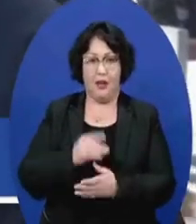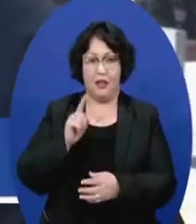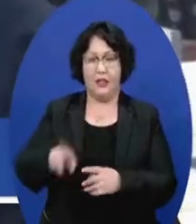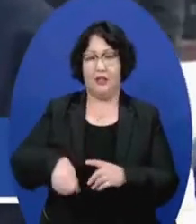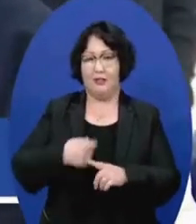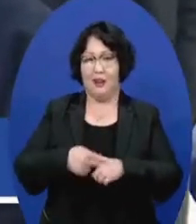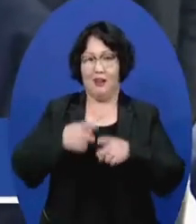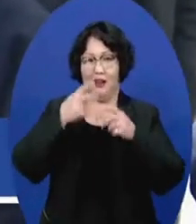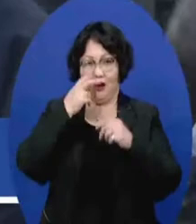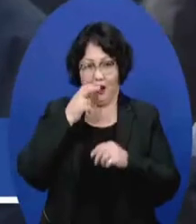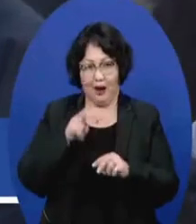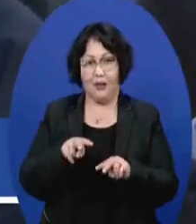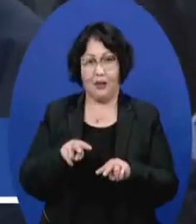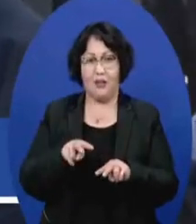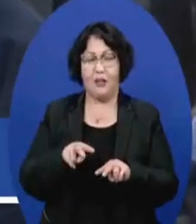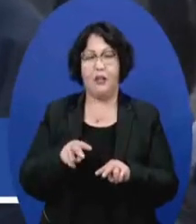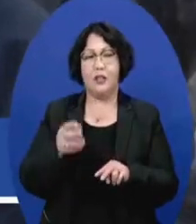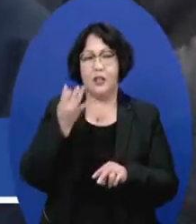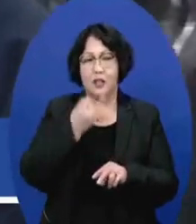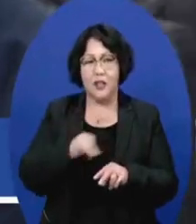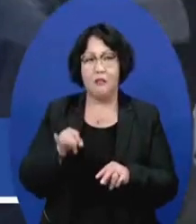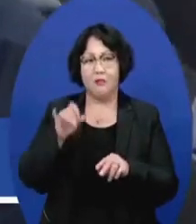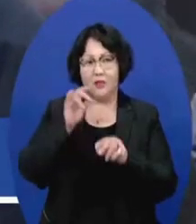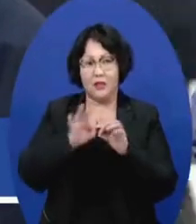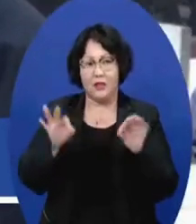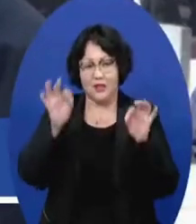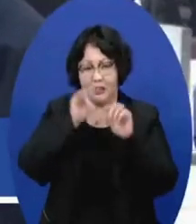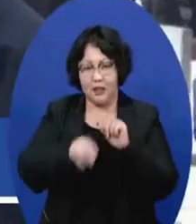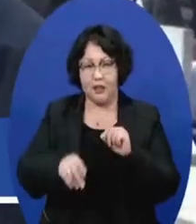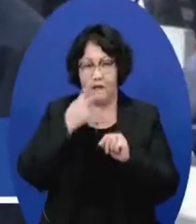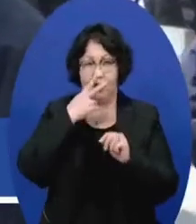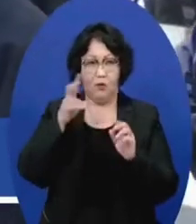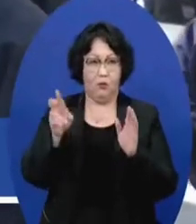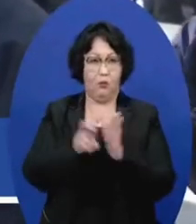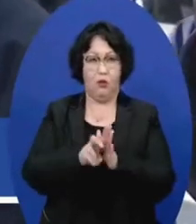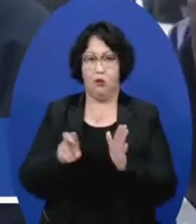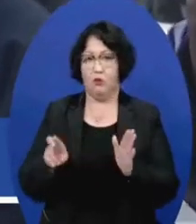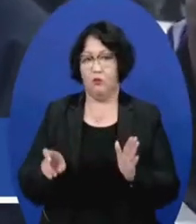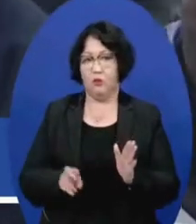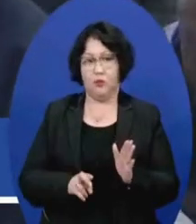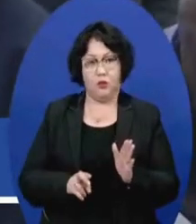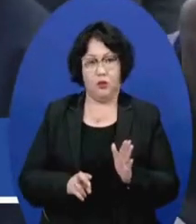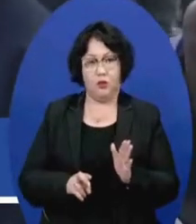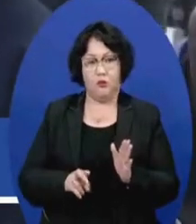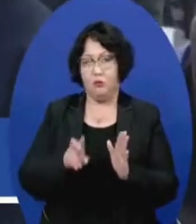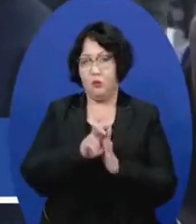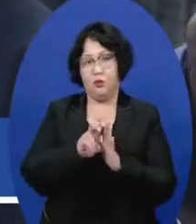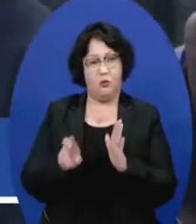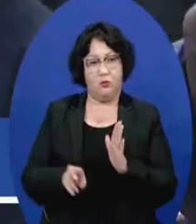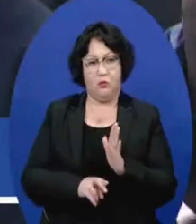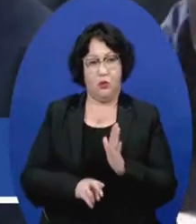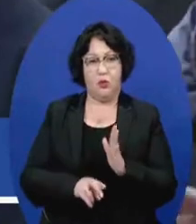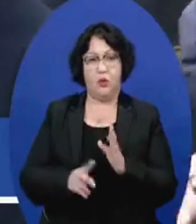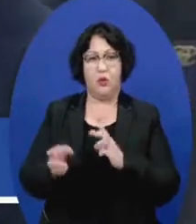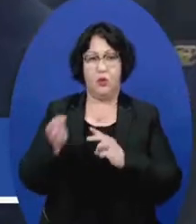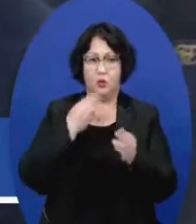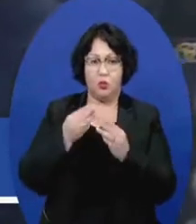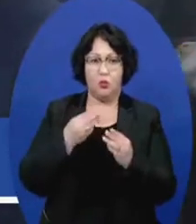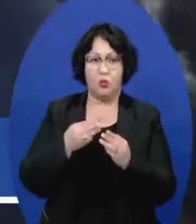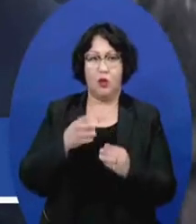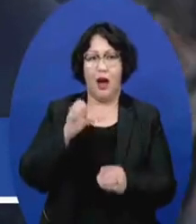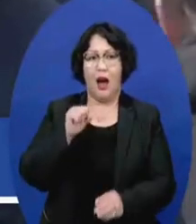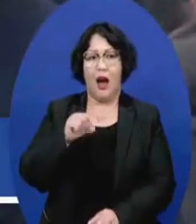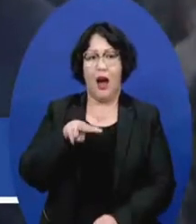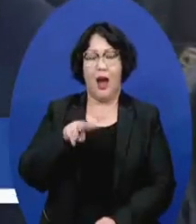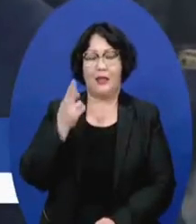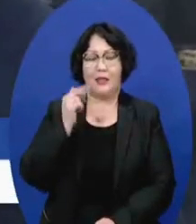харах одоо энэ тийм процесс юм явах боломжгүй учраас би энэ шүүгч нарыг одоо өөрөөр хэлбэл тэр алтар гэдэг юм уу, соён